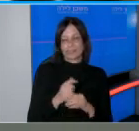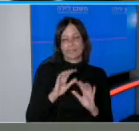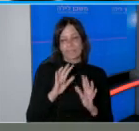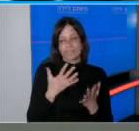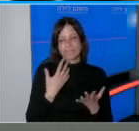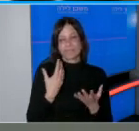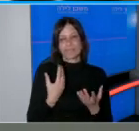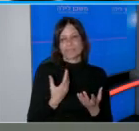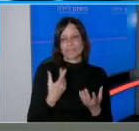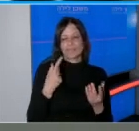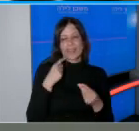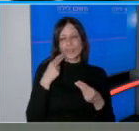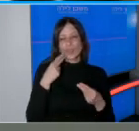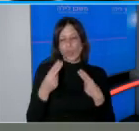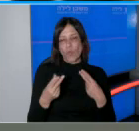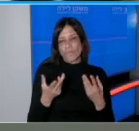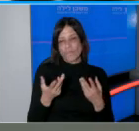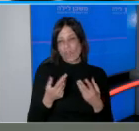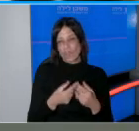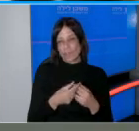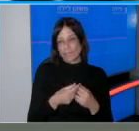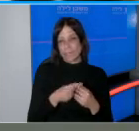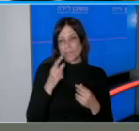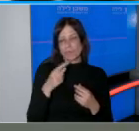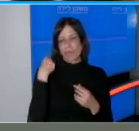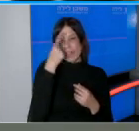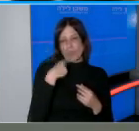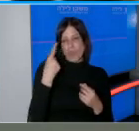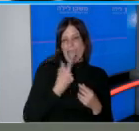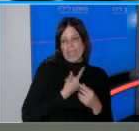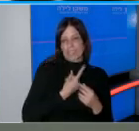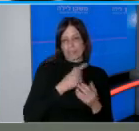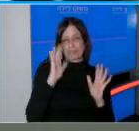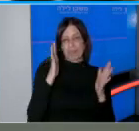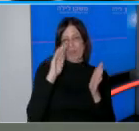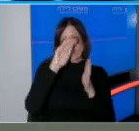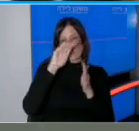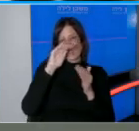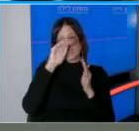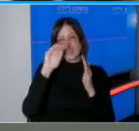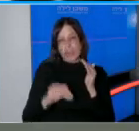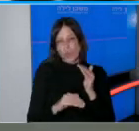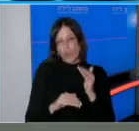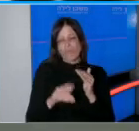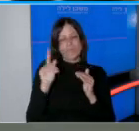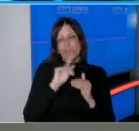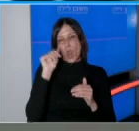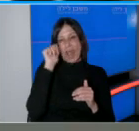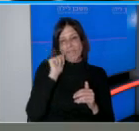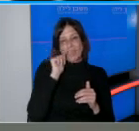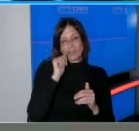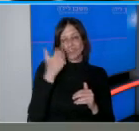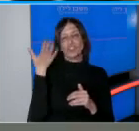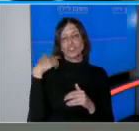כאנטיתזה או כתגובה לדימוי העצמי המאוד ירוד ובהחלט לא לבן שהיה